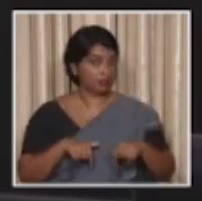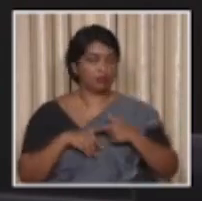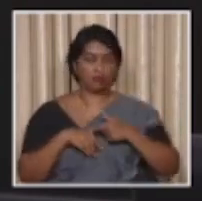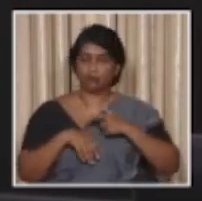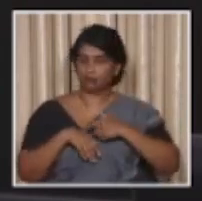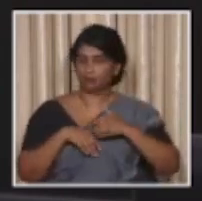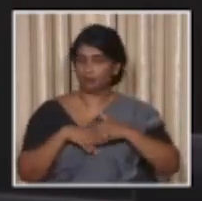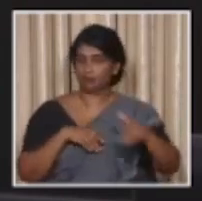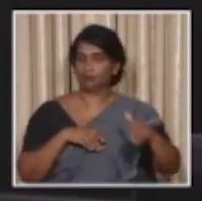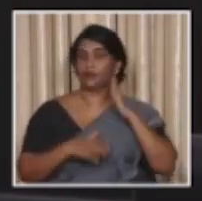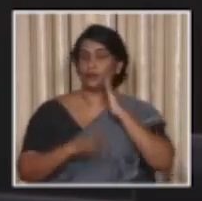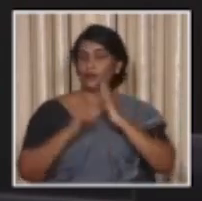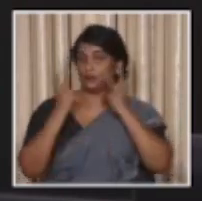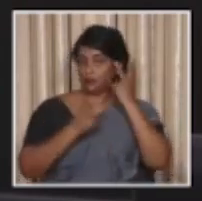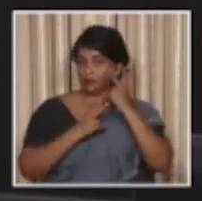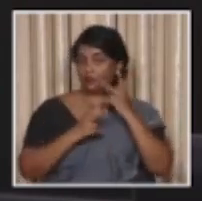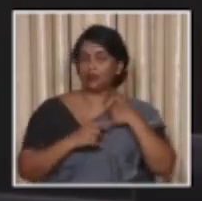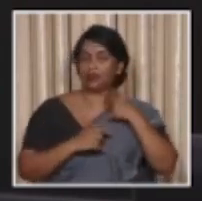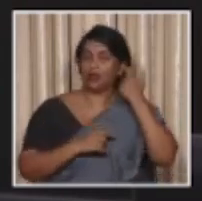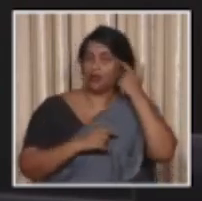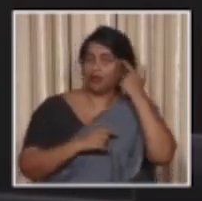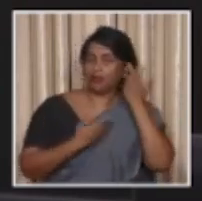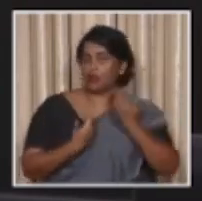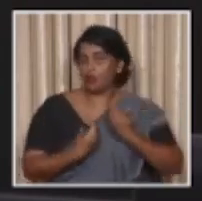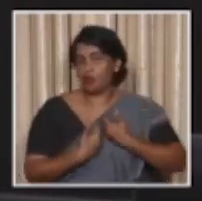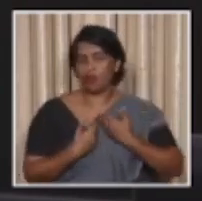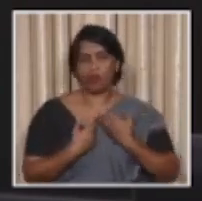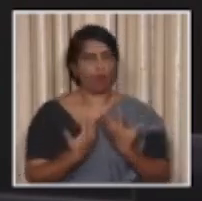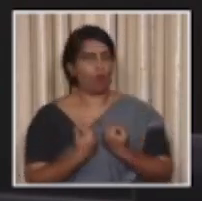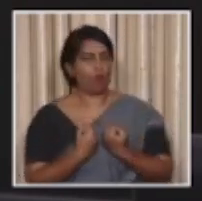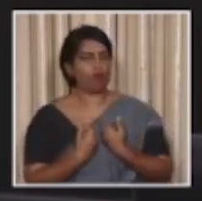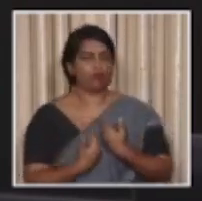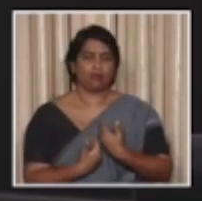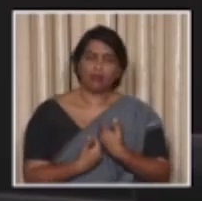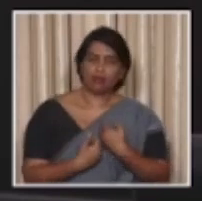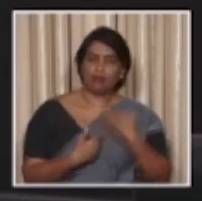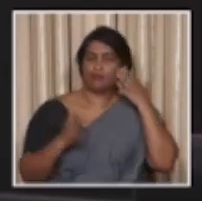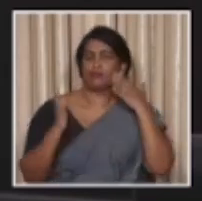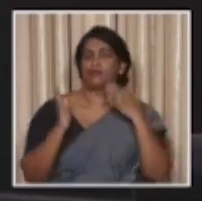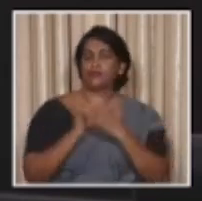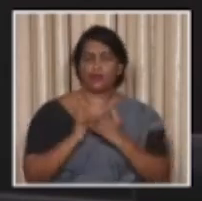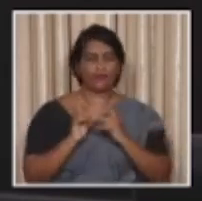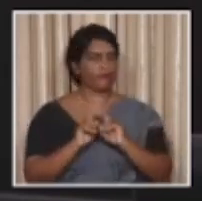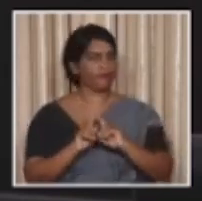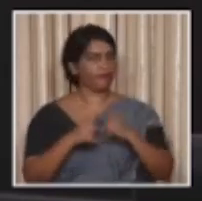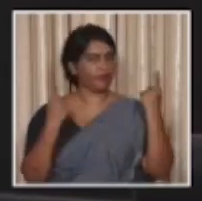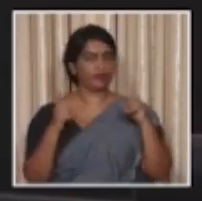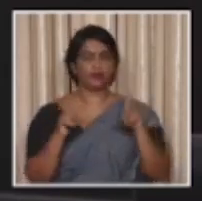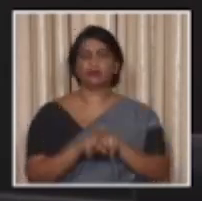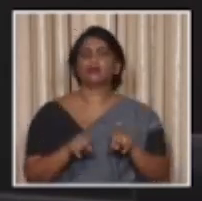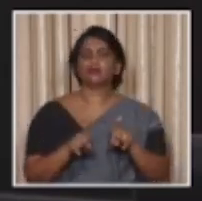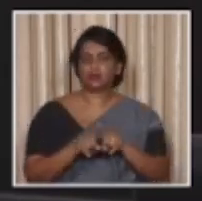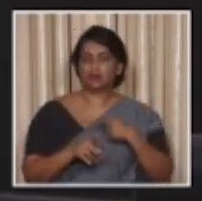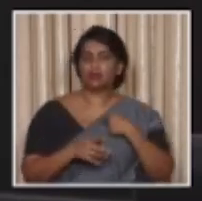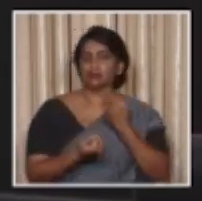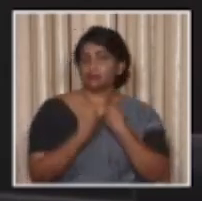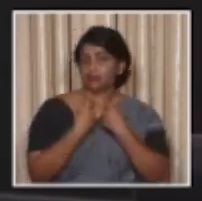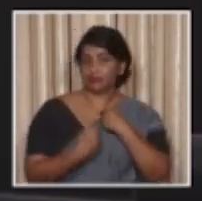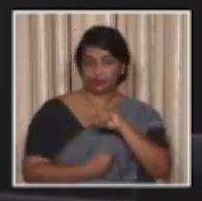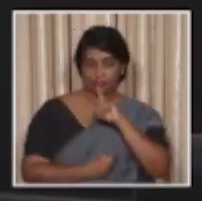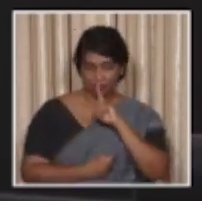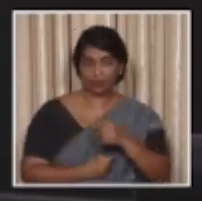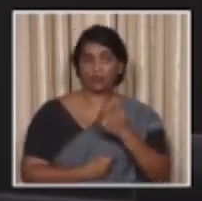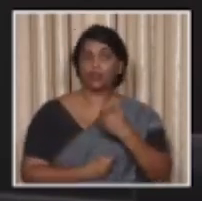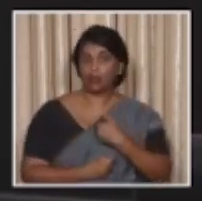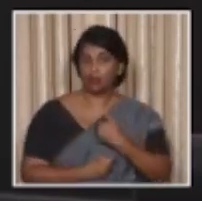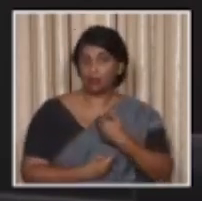විට සංචාරකයන්ගේ සිතුම් පැතුම්, ඔවුන්ගේ ඌමනාවල් පිළිබඳව වෙනස් විදිහකට අපිට විග්‍රහ කරොත්